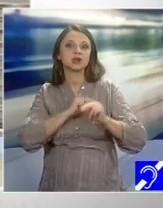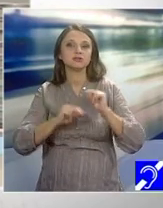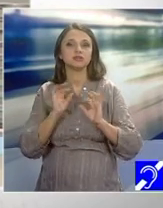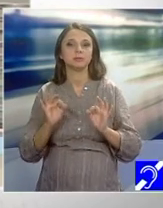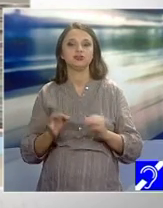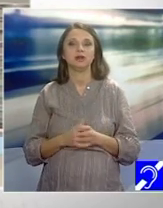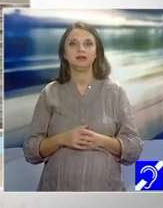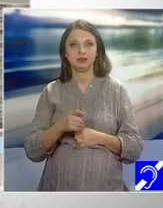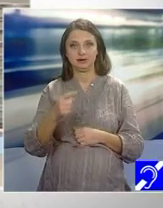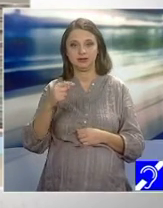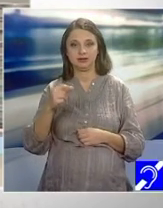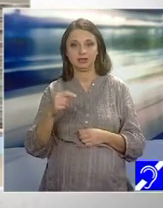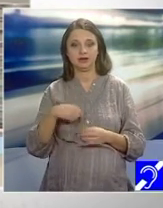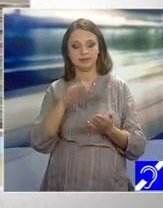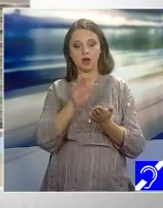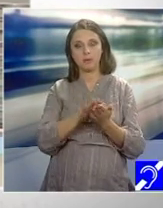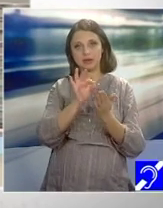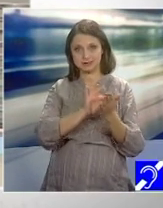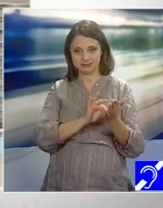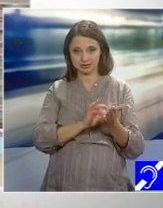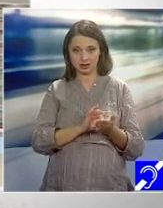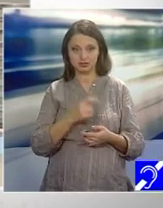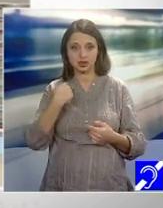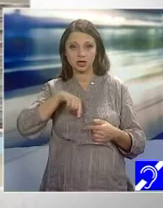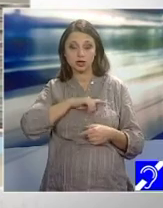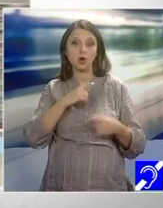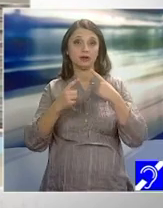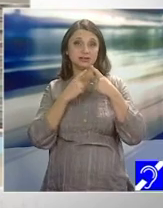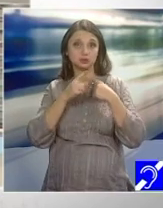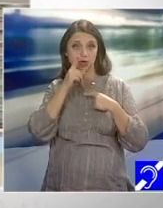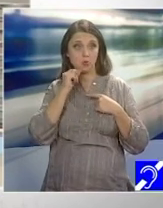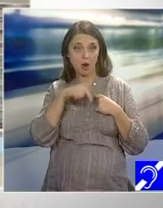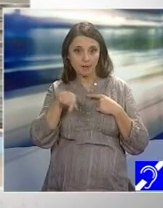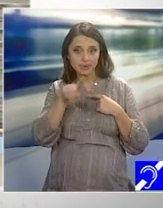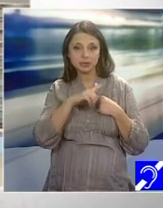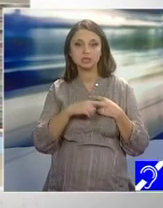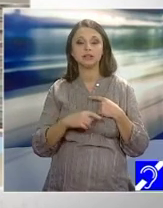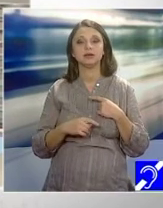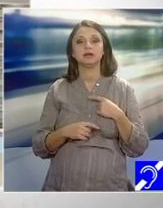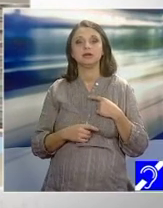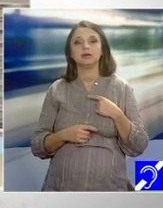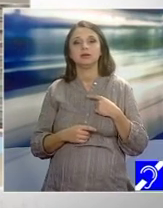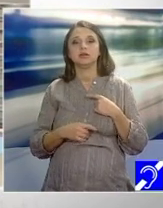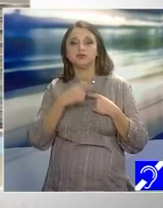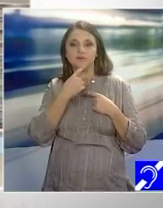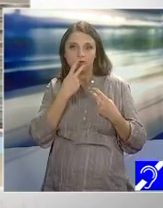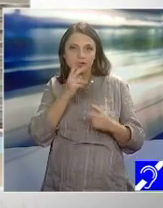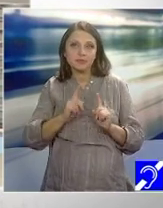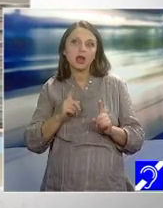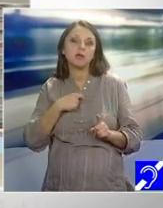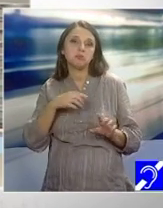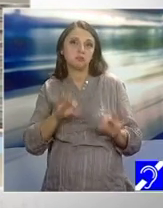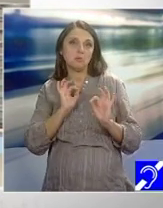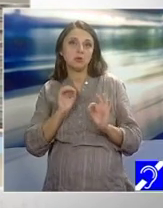specialitate, care ei o să ne furnizeze o bază de date. Bază de date. Iar noi o să discutăm cu oamenii respectivi și o să vedem dacă sunt eligibili sau nu. Este